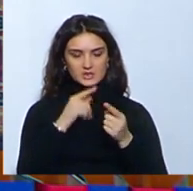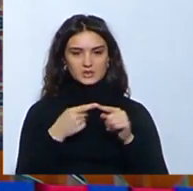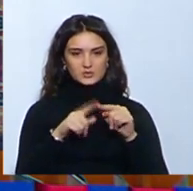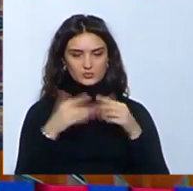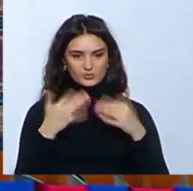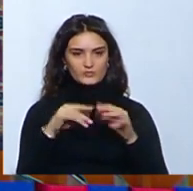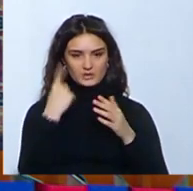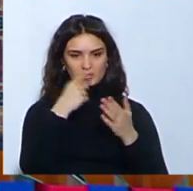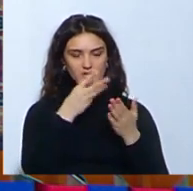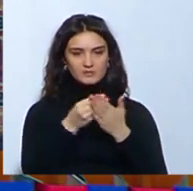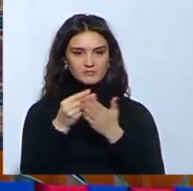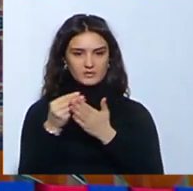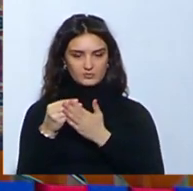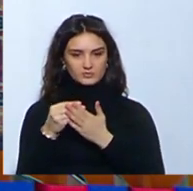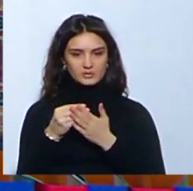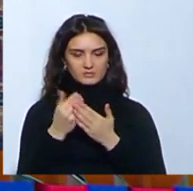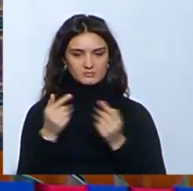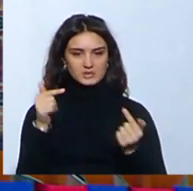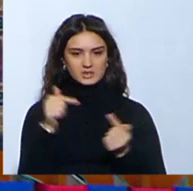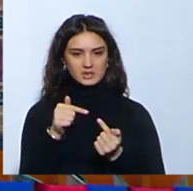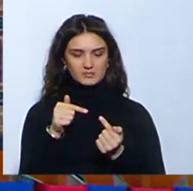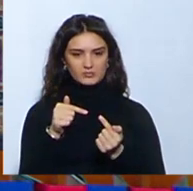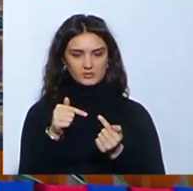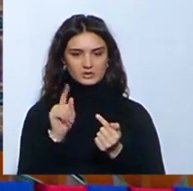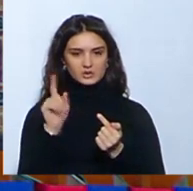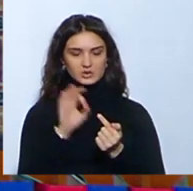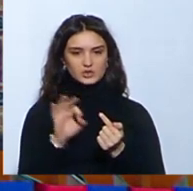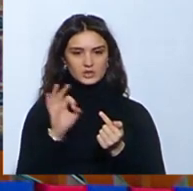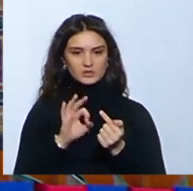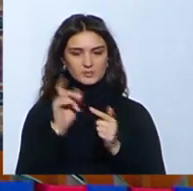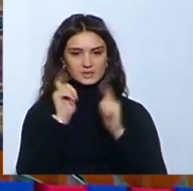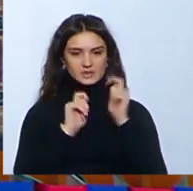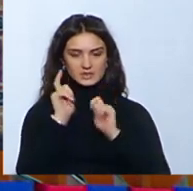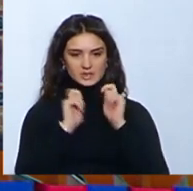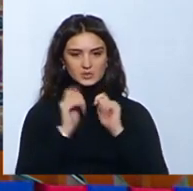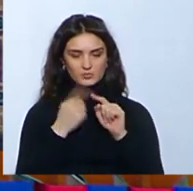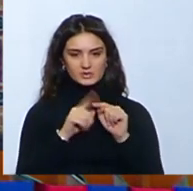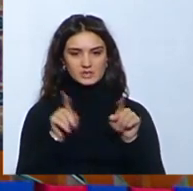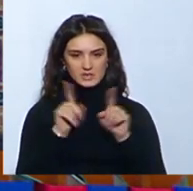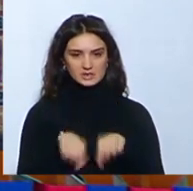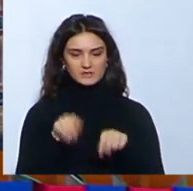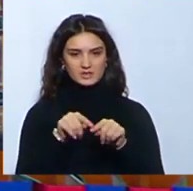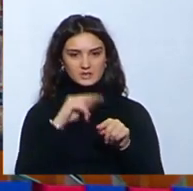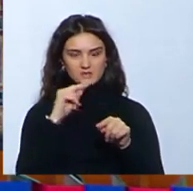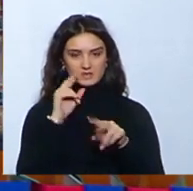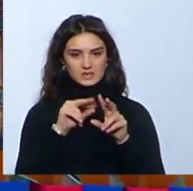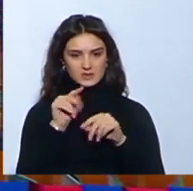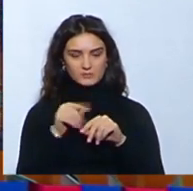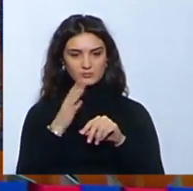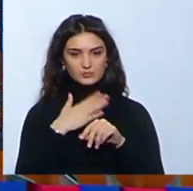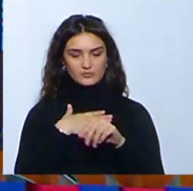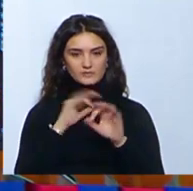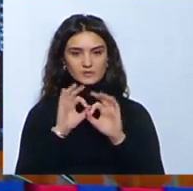უკვე ინდივიდუალურ თავისებურებებთან არის მისადაგებული. ხოლო რაც შეეხება რძის ნაწარმს, რომელიც ასევე არის გათვალისწინებული, თუ